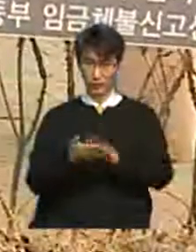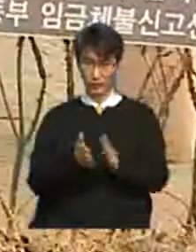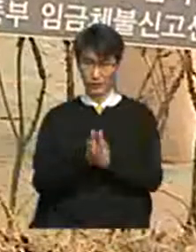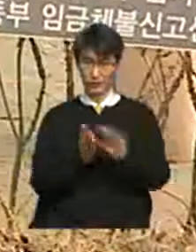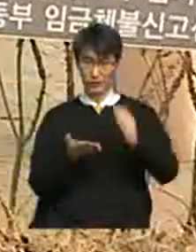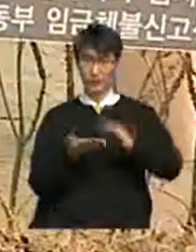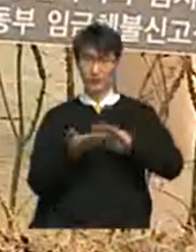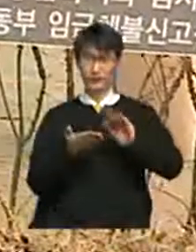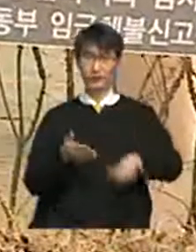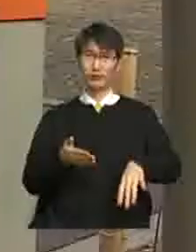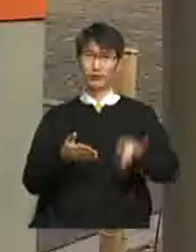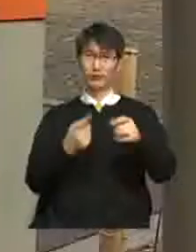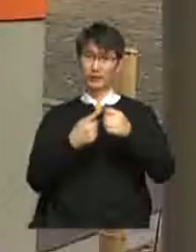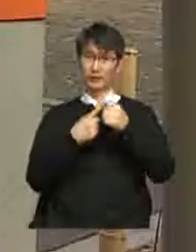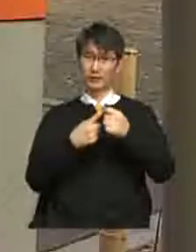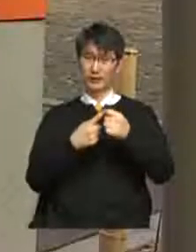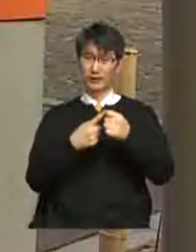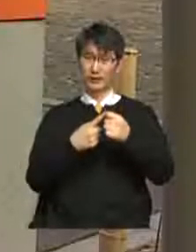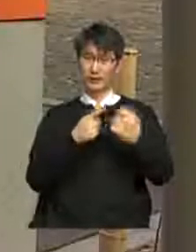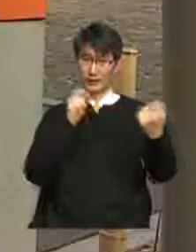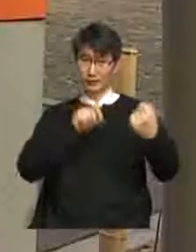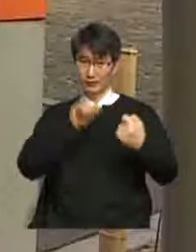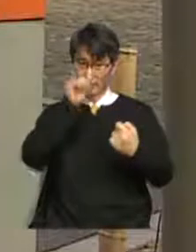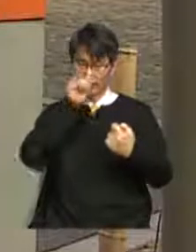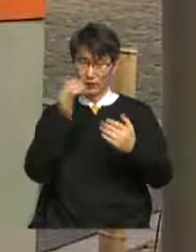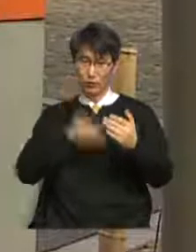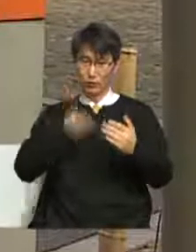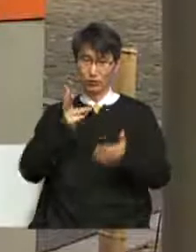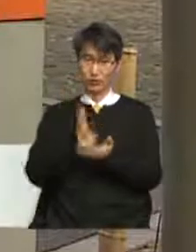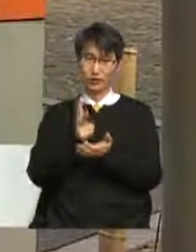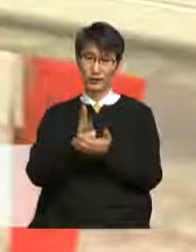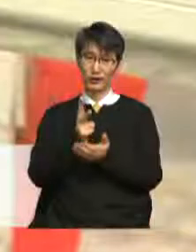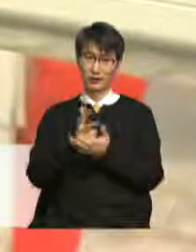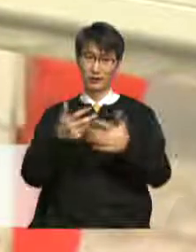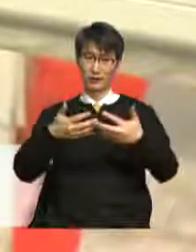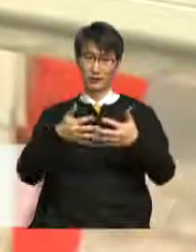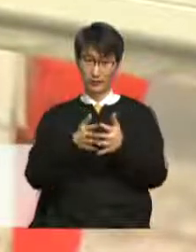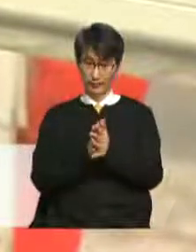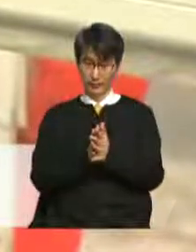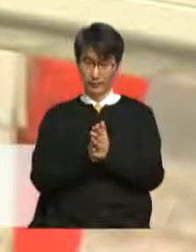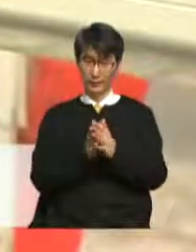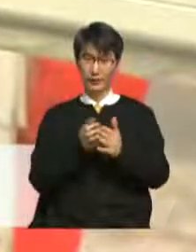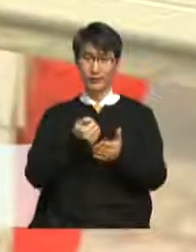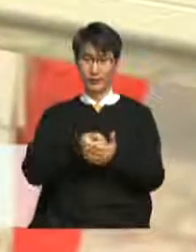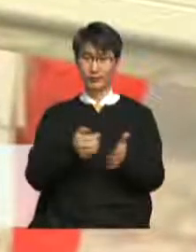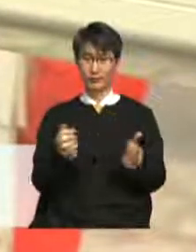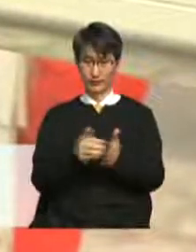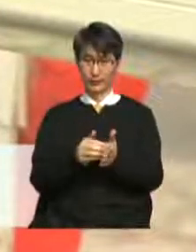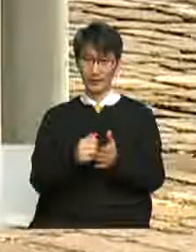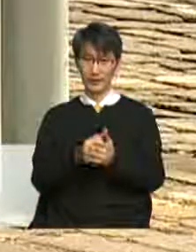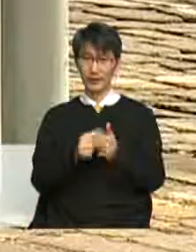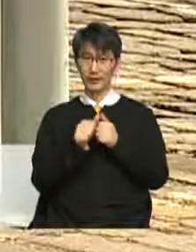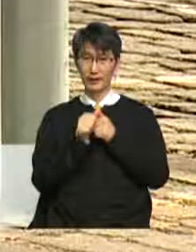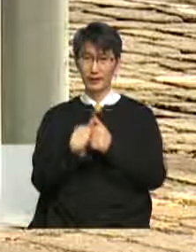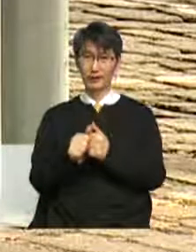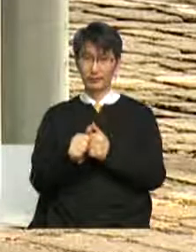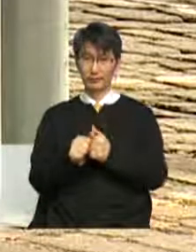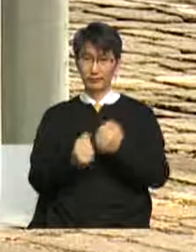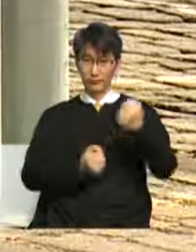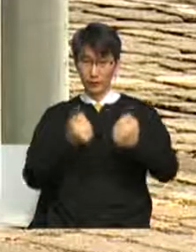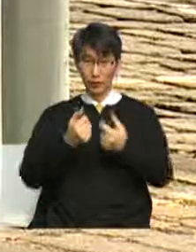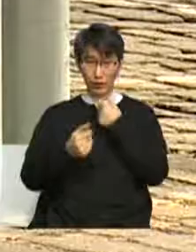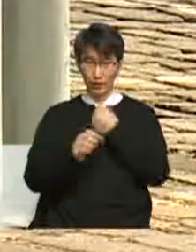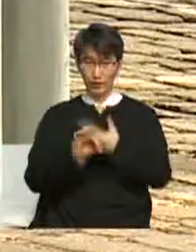나섰습니다. 먼저 등산로 입구에 위치한 공영 주차장을 전면 폐쇄하기로 결정했습니다. 이에 따라 차량